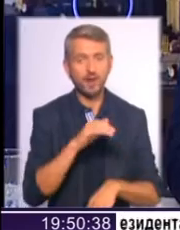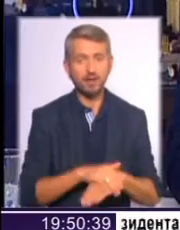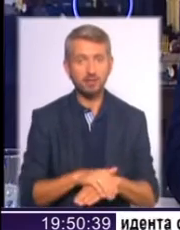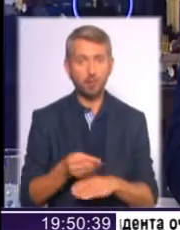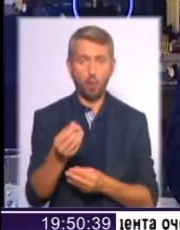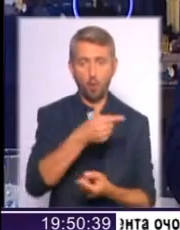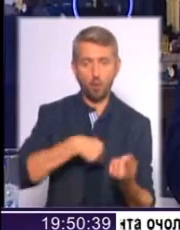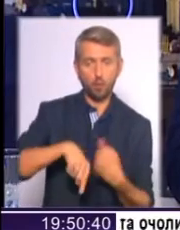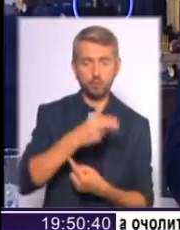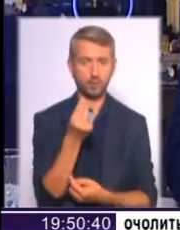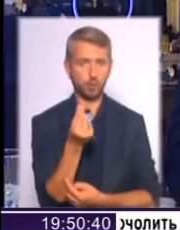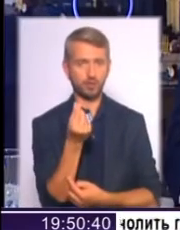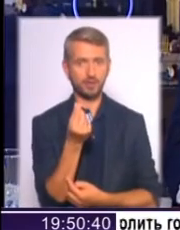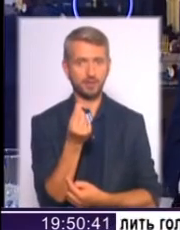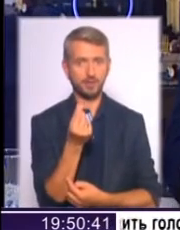окупні гроші. Ми